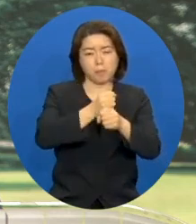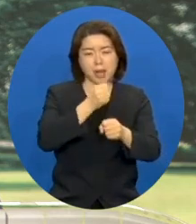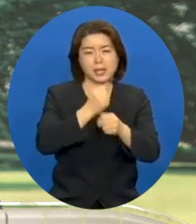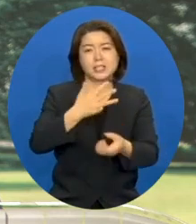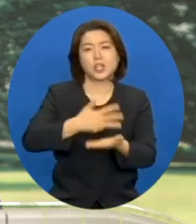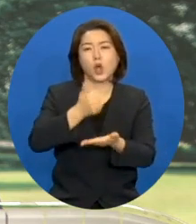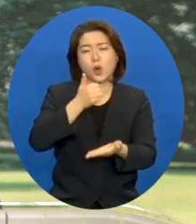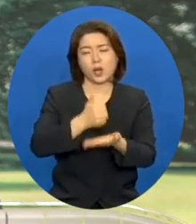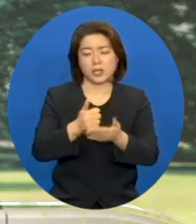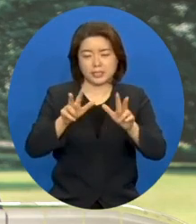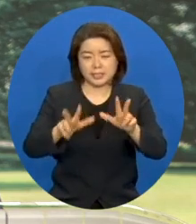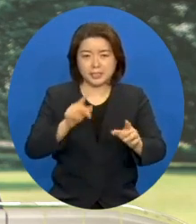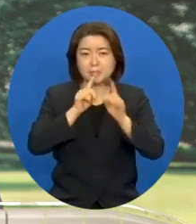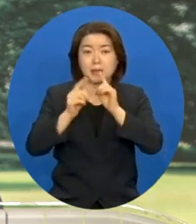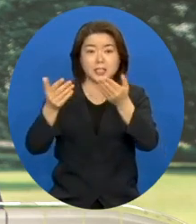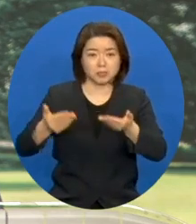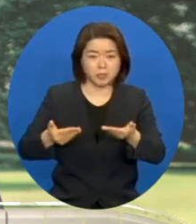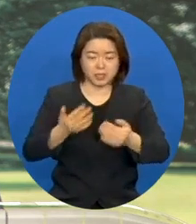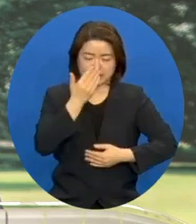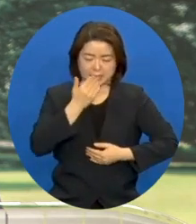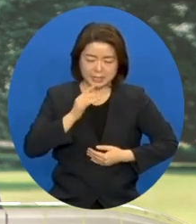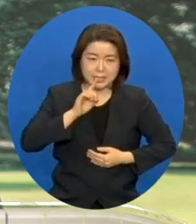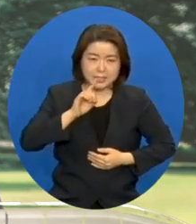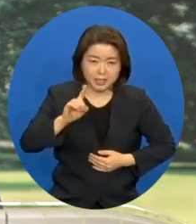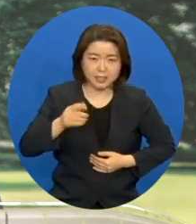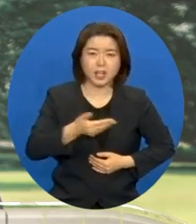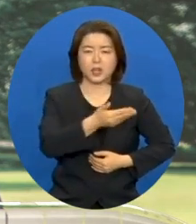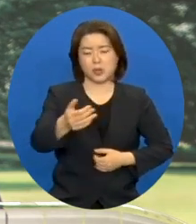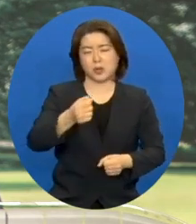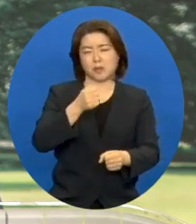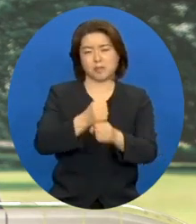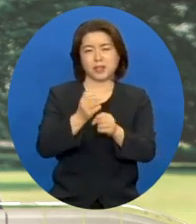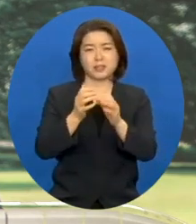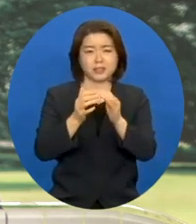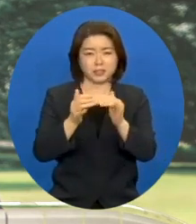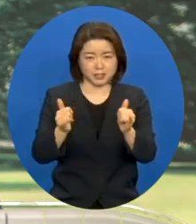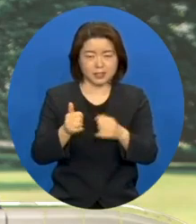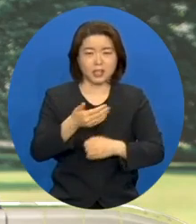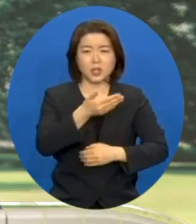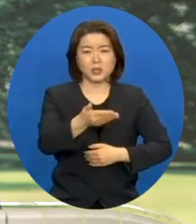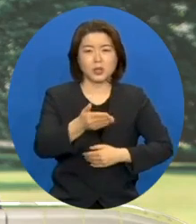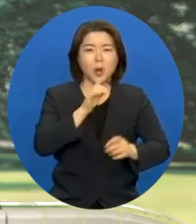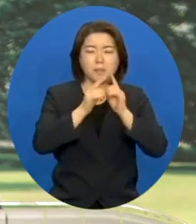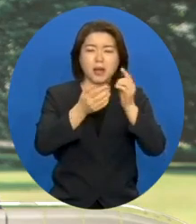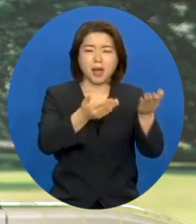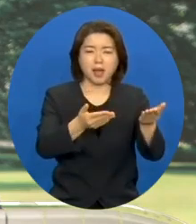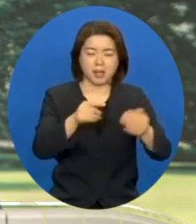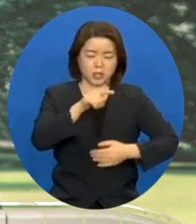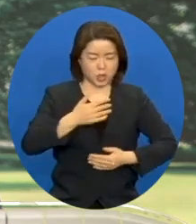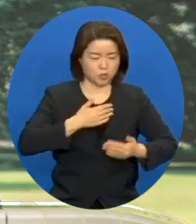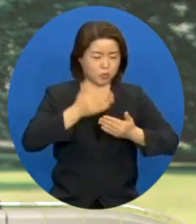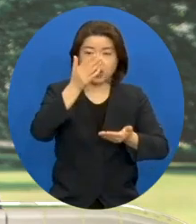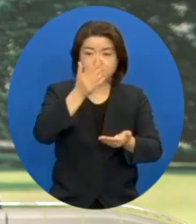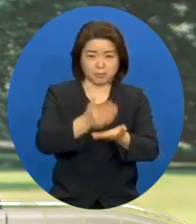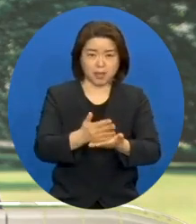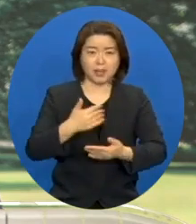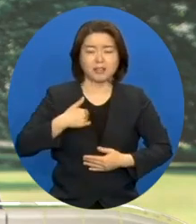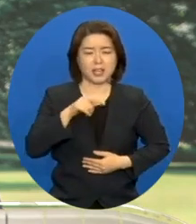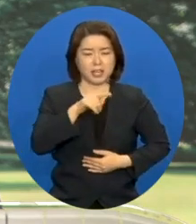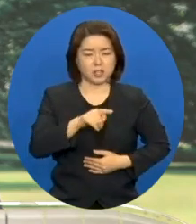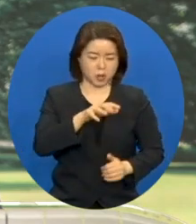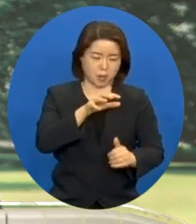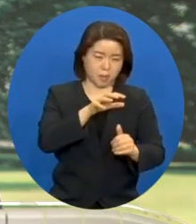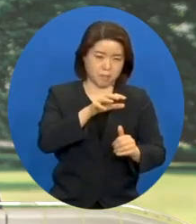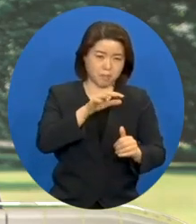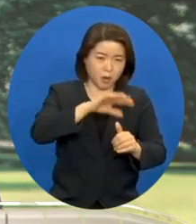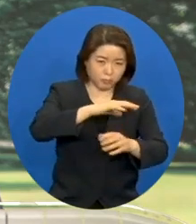지금 말씀하시느니라. 이스라엘아, 너를 지으신 이가 말씀하시느니라. 너는 두려워하지 말라. 내가 너를